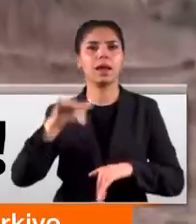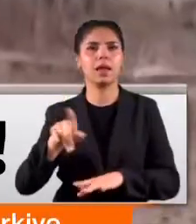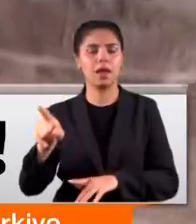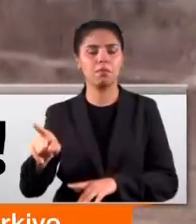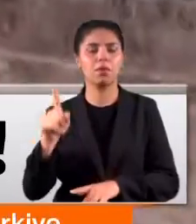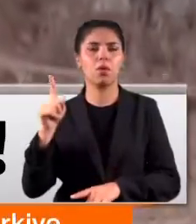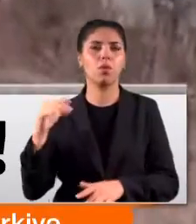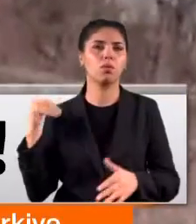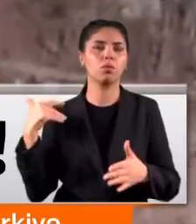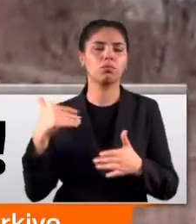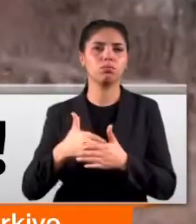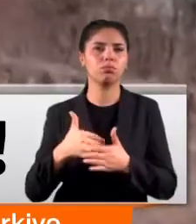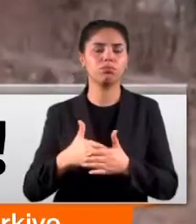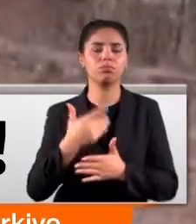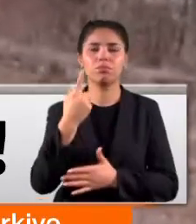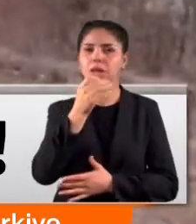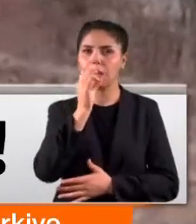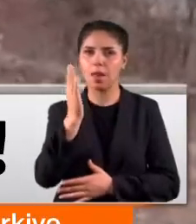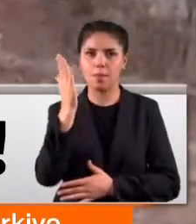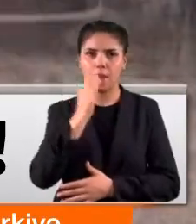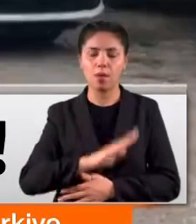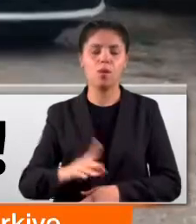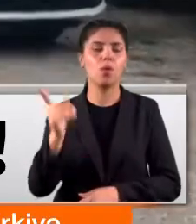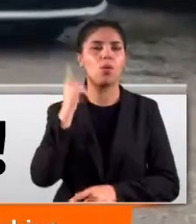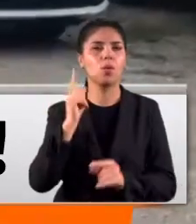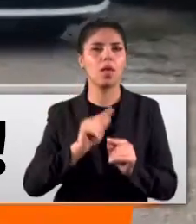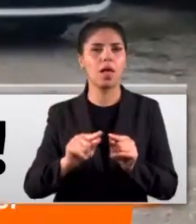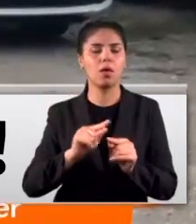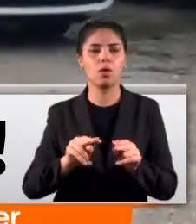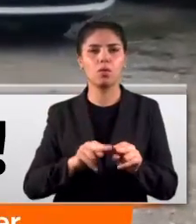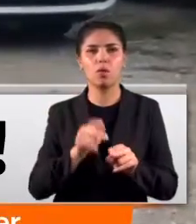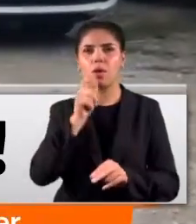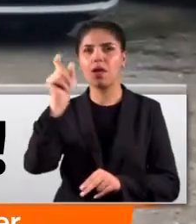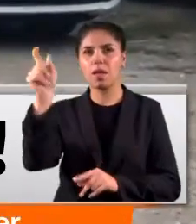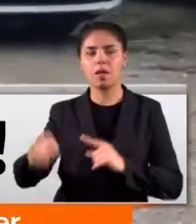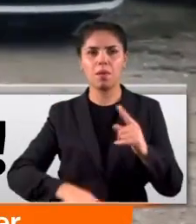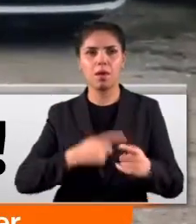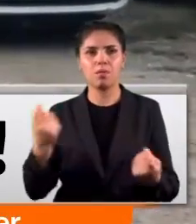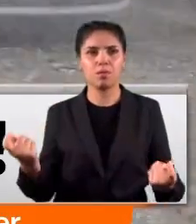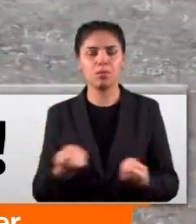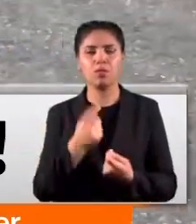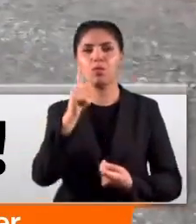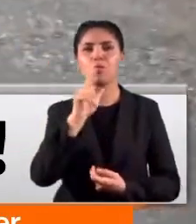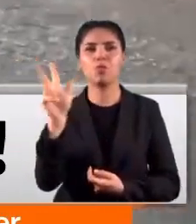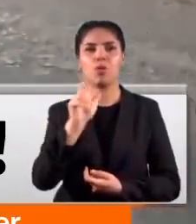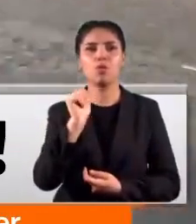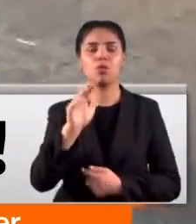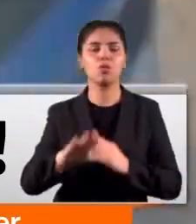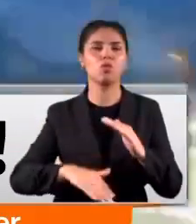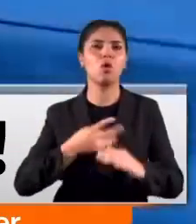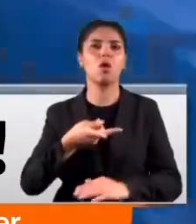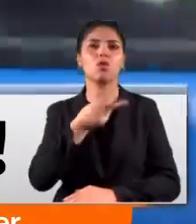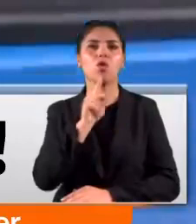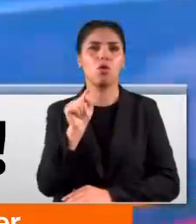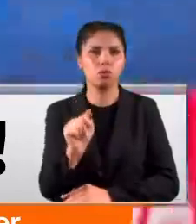O günden beri kendisinden bir iz bulunamayan ünlü ekonomisti arama çalışmaları 130. günde son buldu.